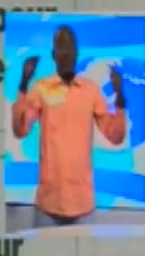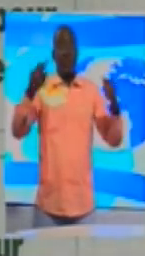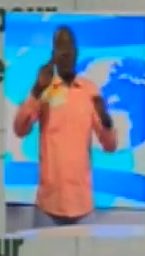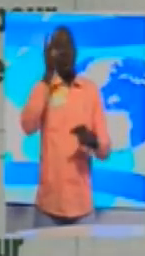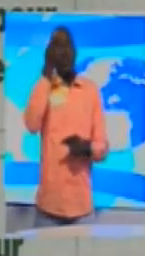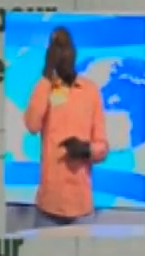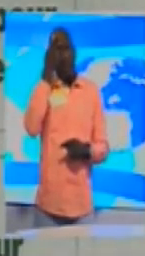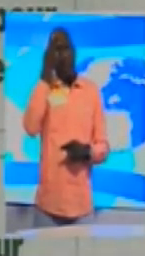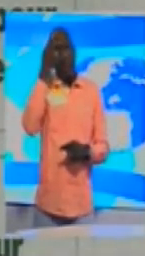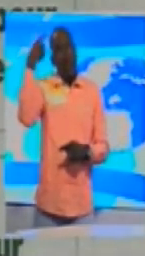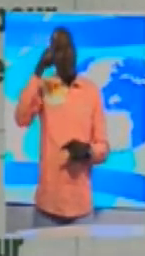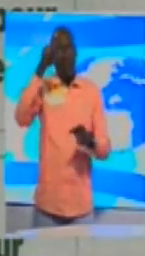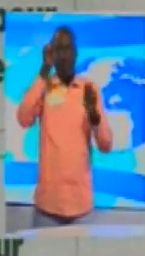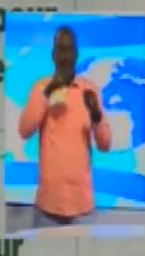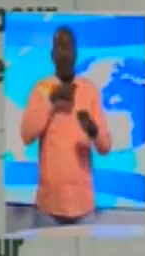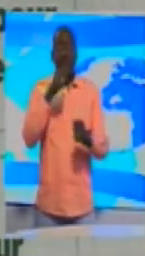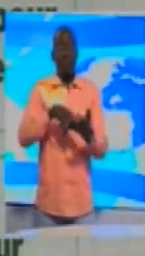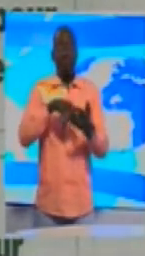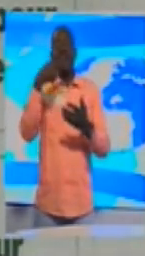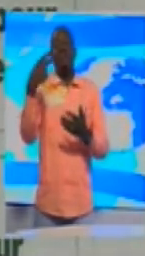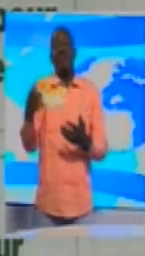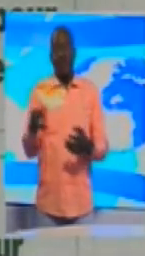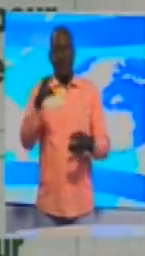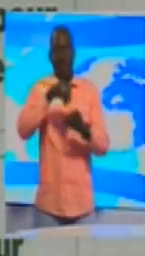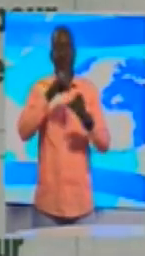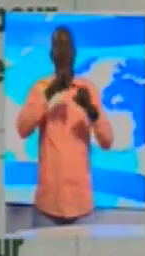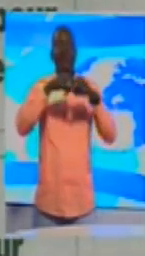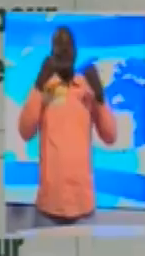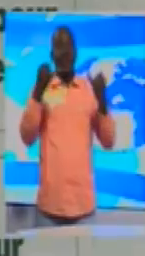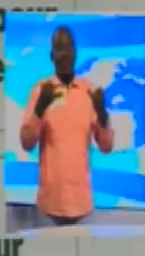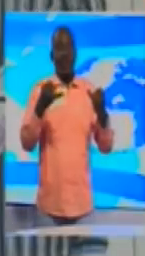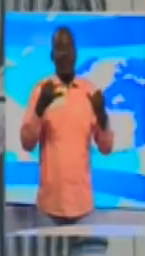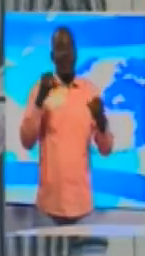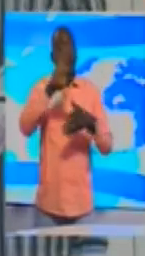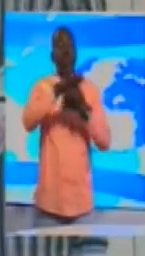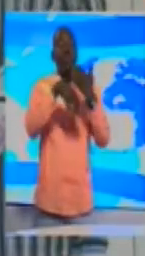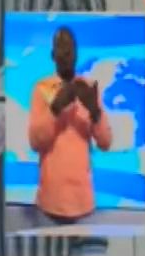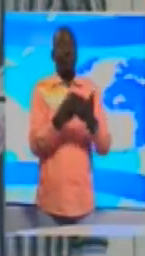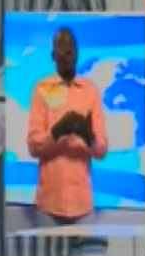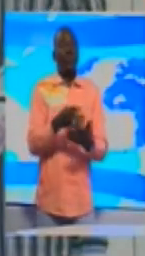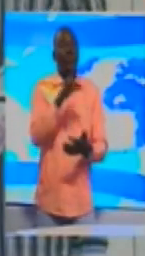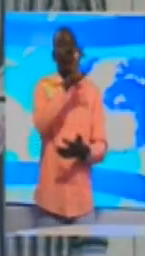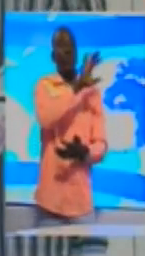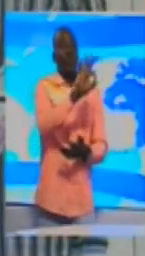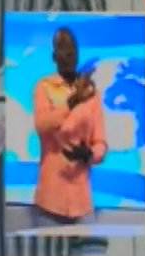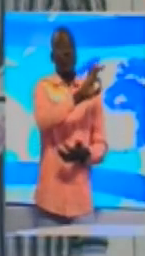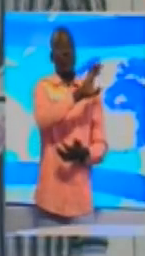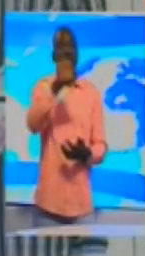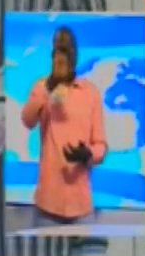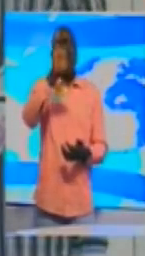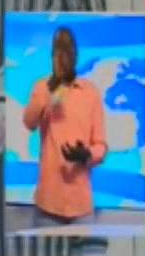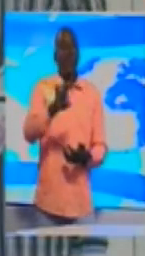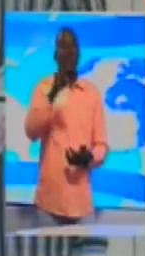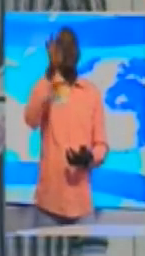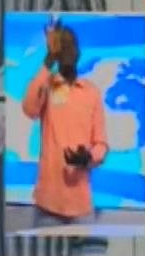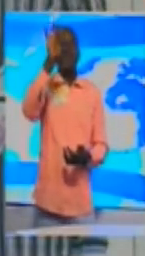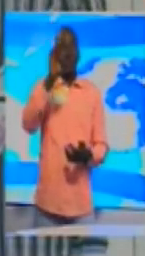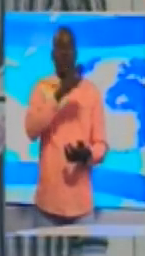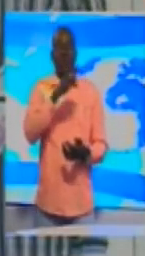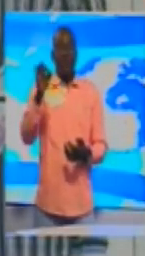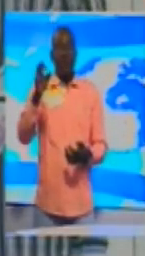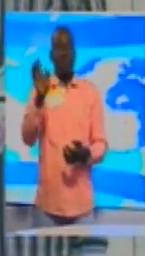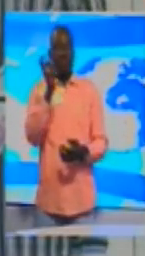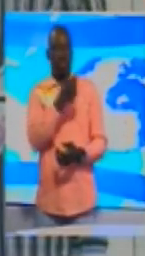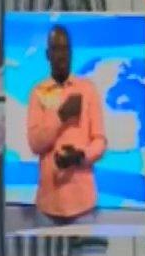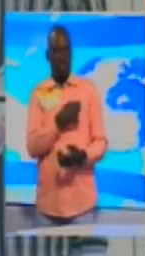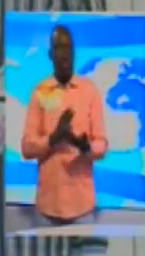acier inoxydable, titre Sidoya à sa une. Et c'est au total 978 Burkinabés qui sont distingués par le président du